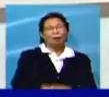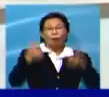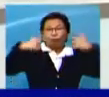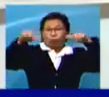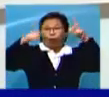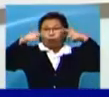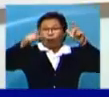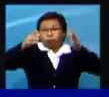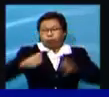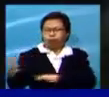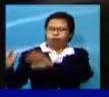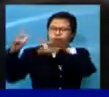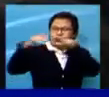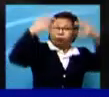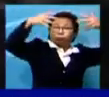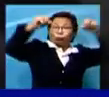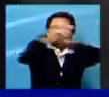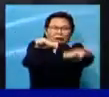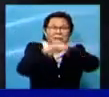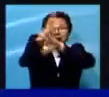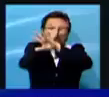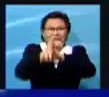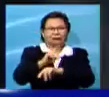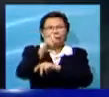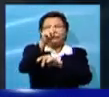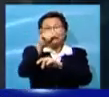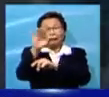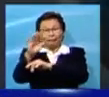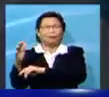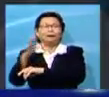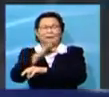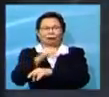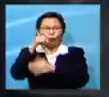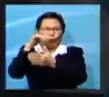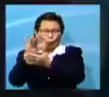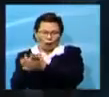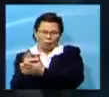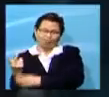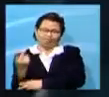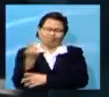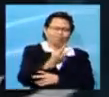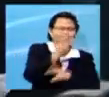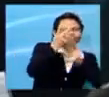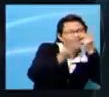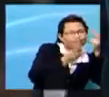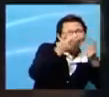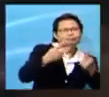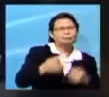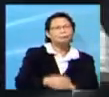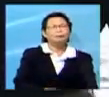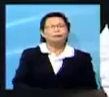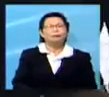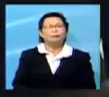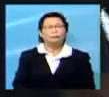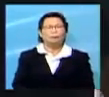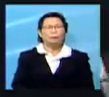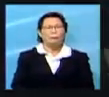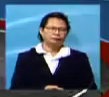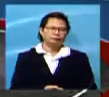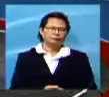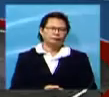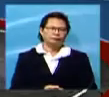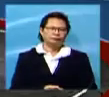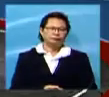lain yang hadir, Yang di-Pertua Negeri Sarawak Tun Abdul Taib Mahmud dan isteri Puan Sri Ragat Walid Al-Kurdi.